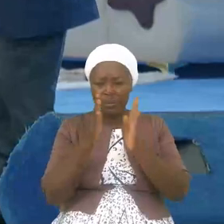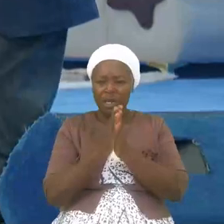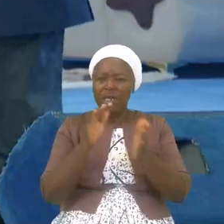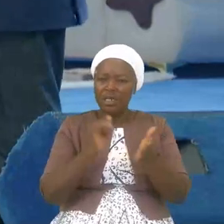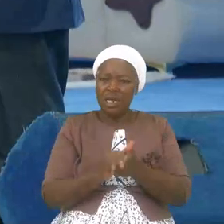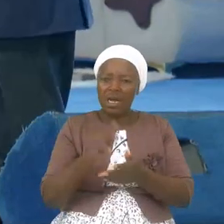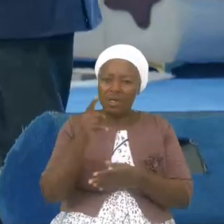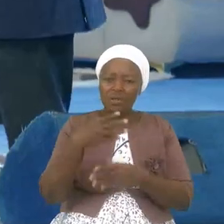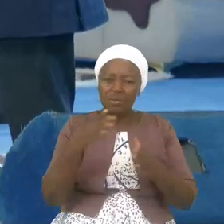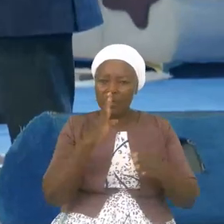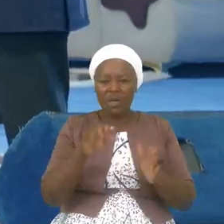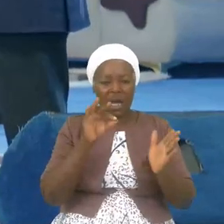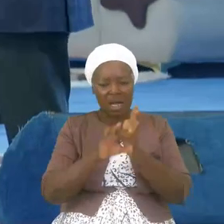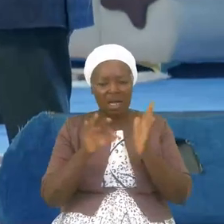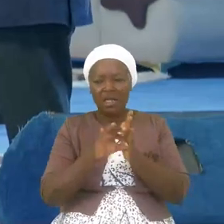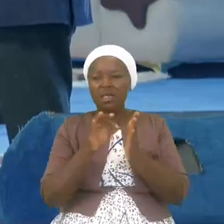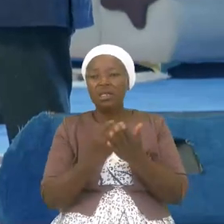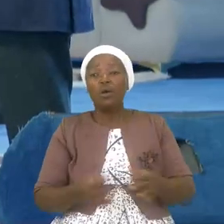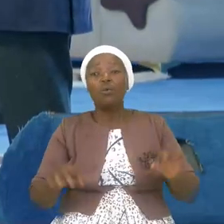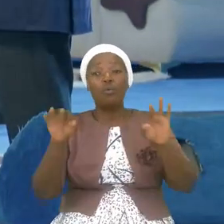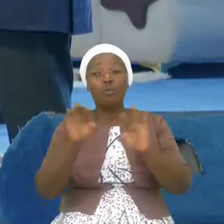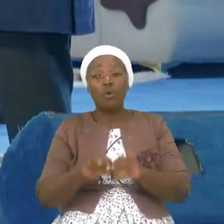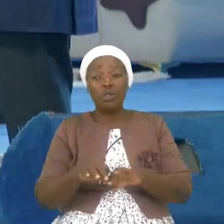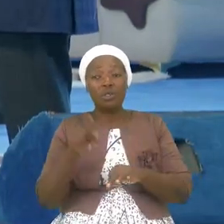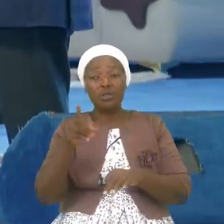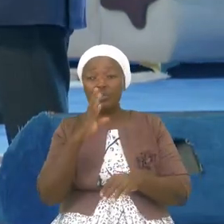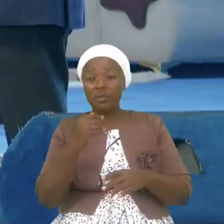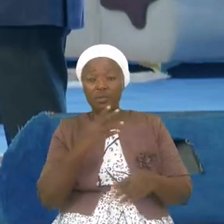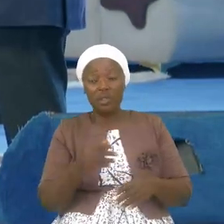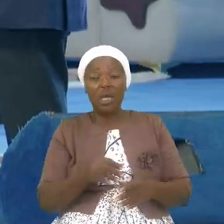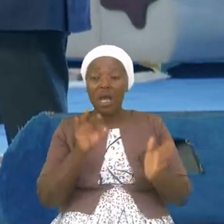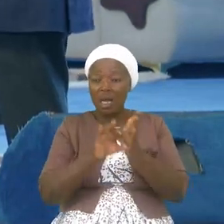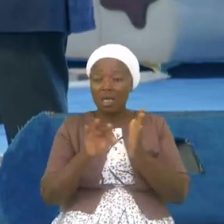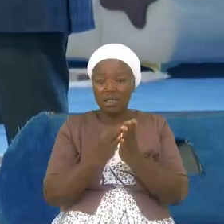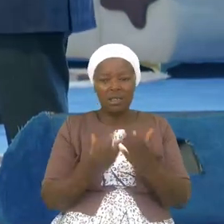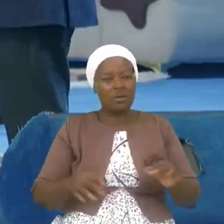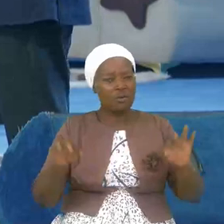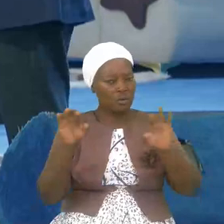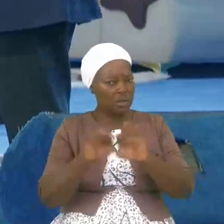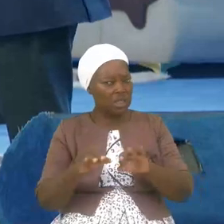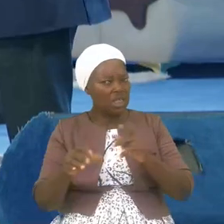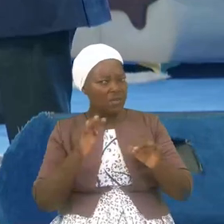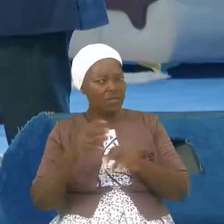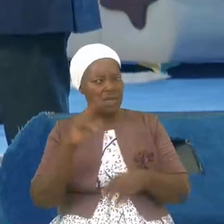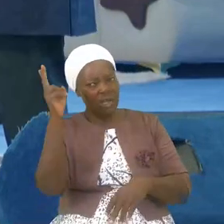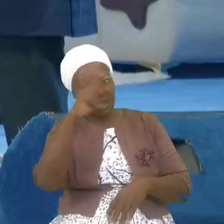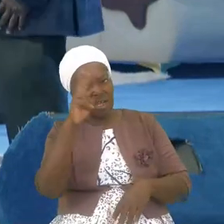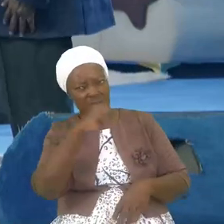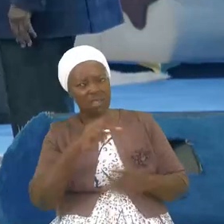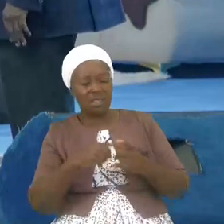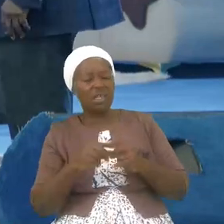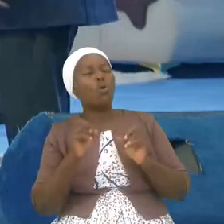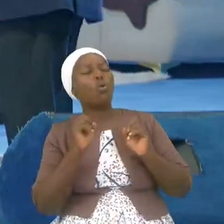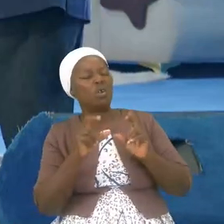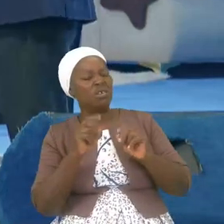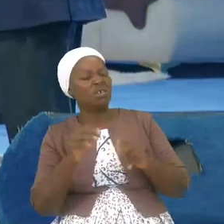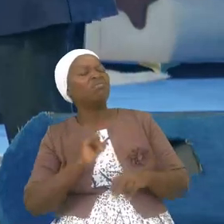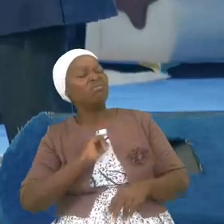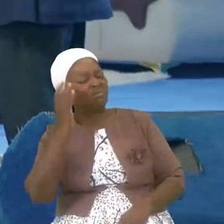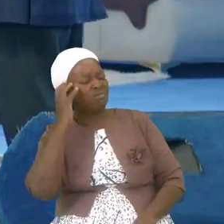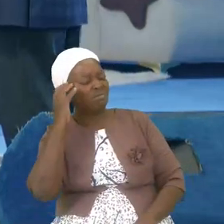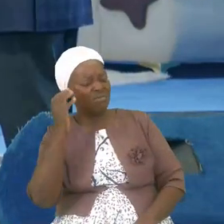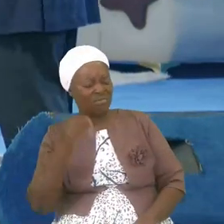afin d'être trouvé digne. Afin d'être trouvé digne. Si vous êtes négligent, tu dis d'accord, j'entends, mais